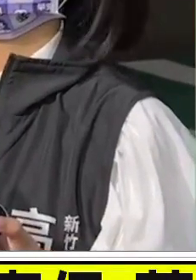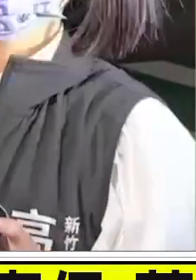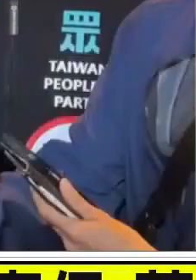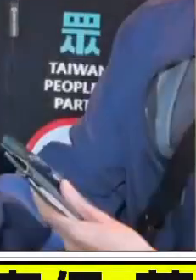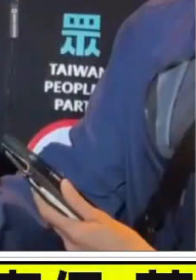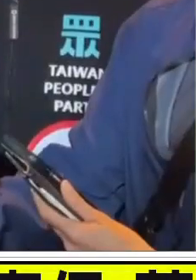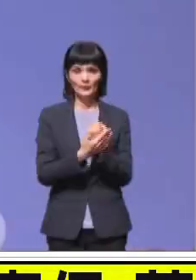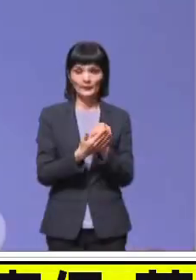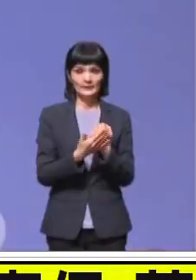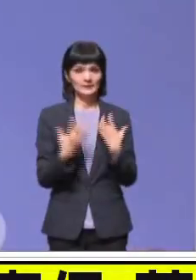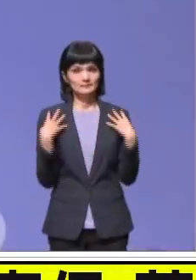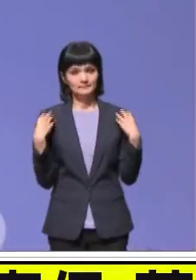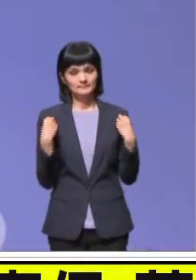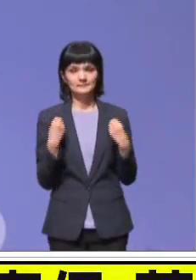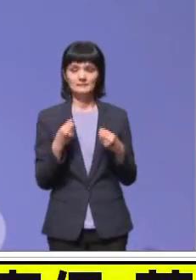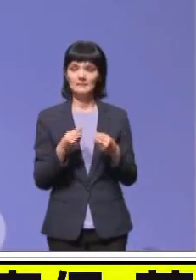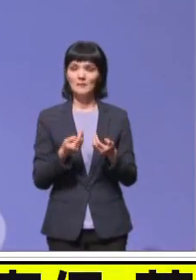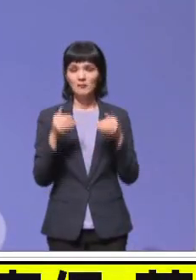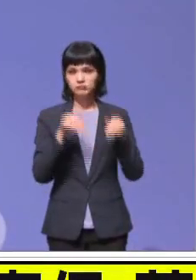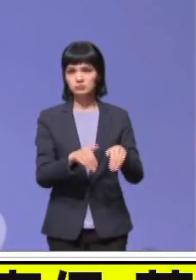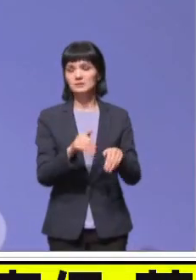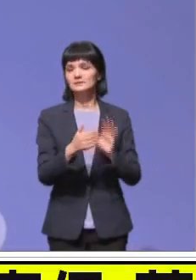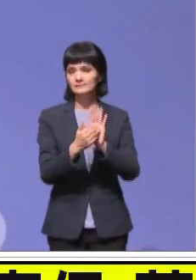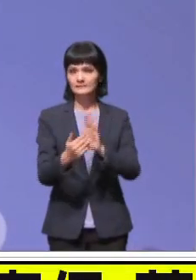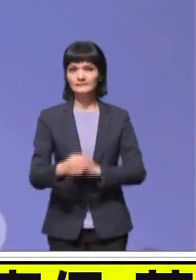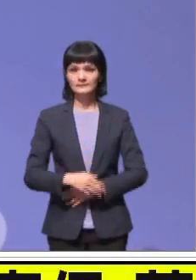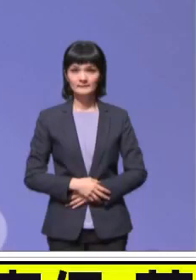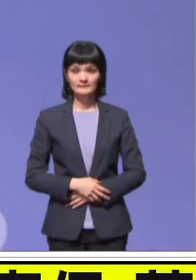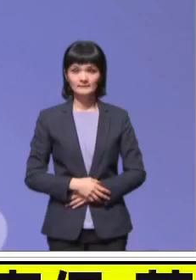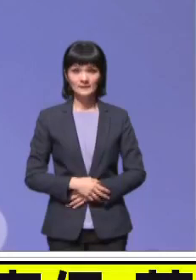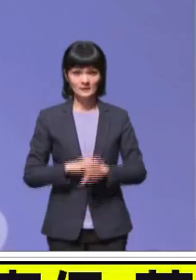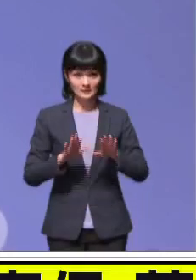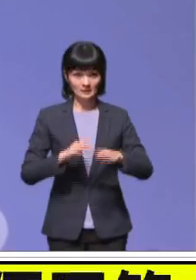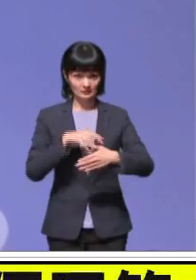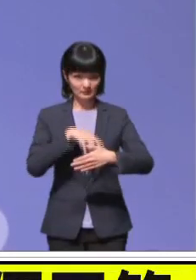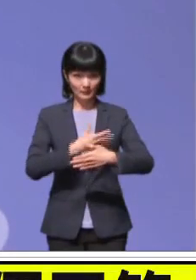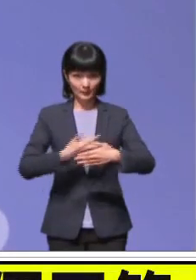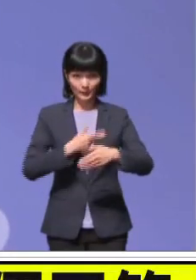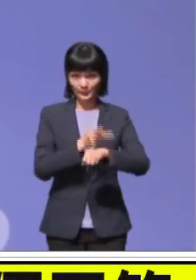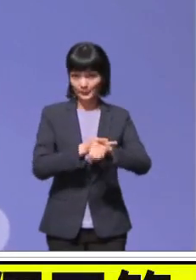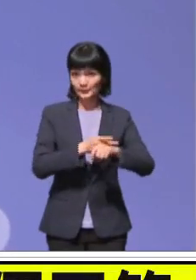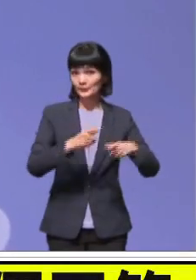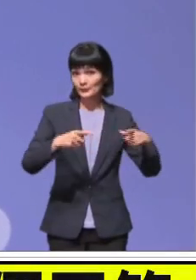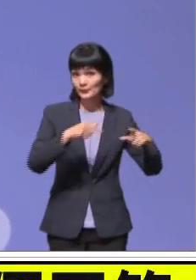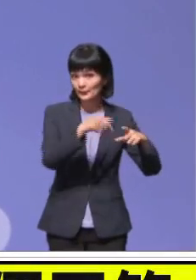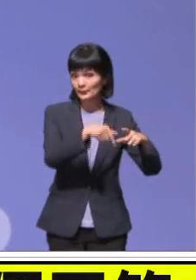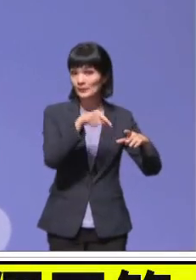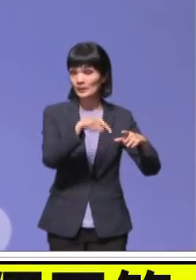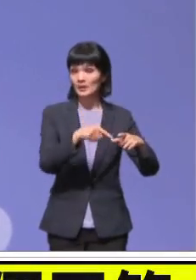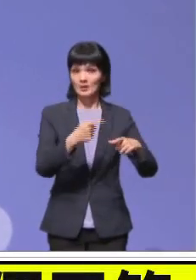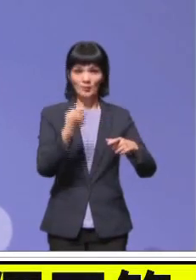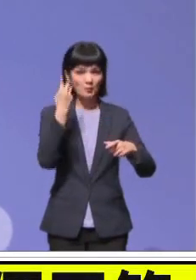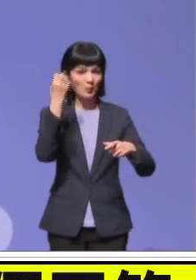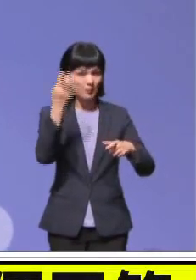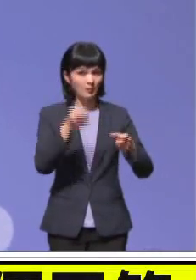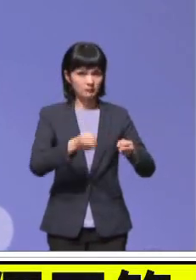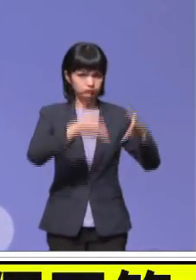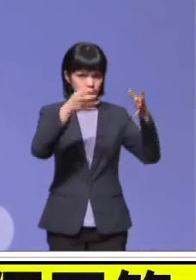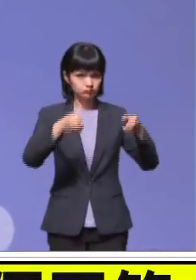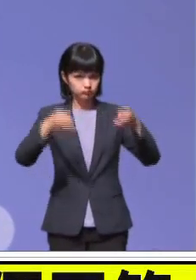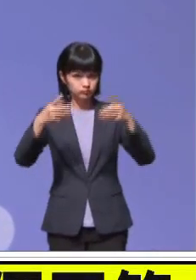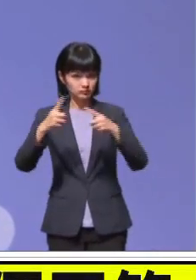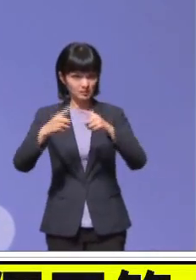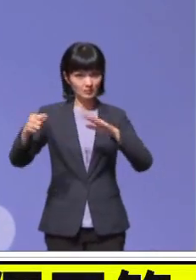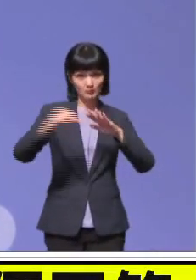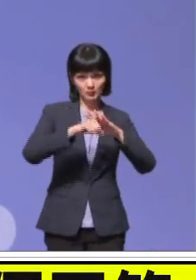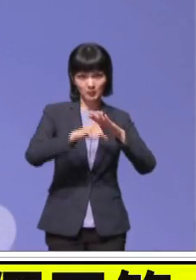新竹现在选情有点改变，黄珊珊啊，那个啊高虹安开始往下走了，林个人往上走。那另外台北市来讲的话，但黄珊珊